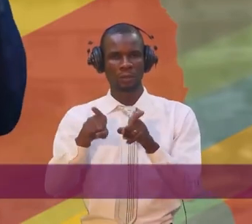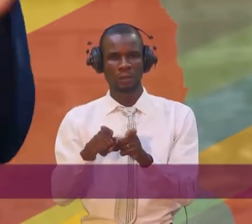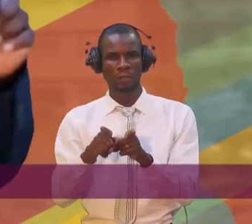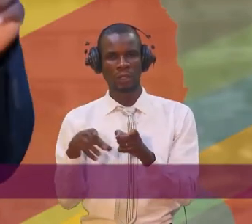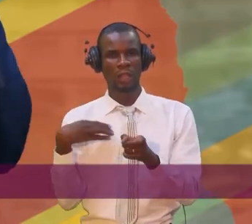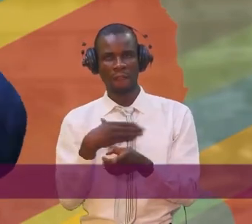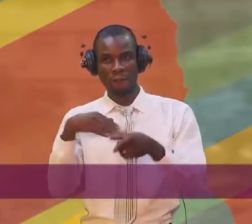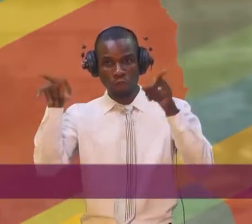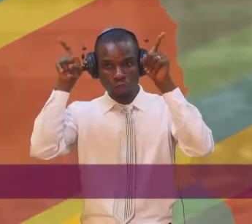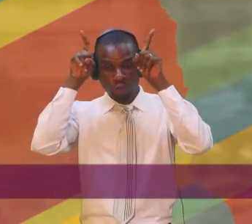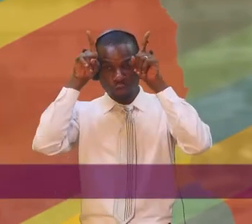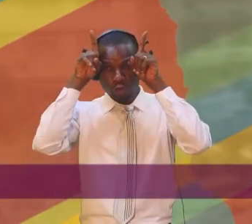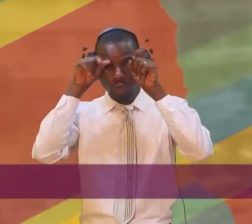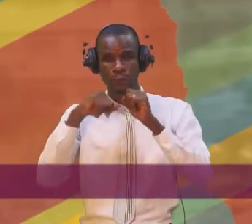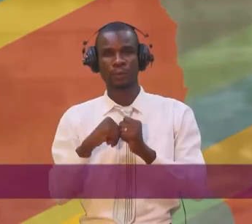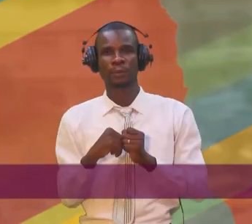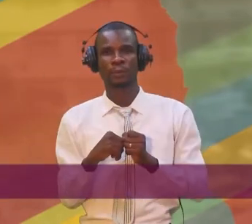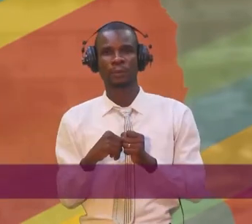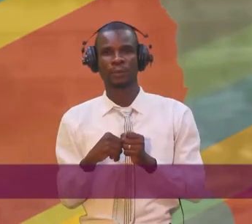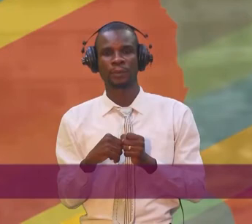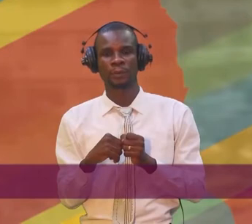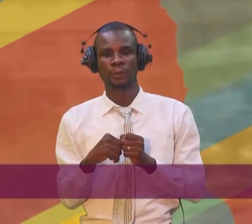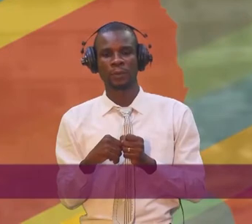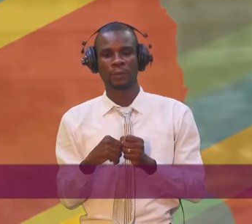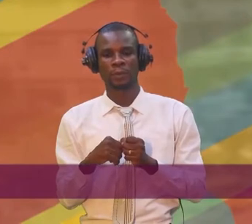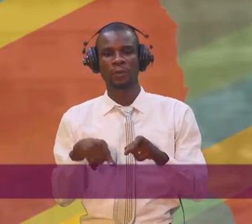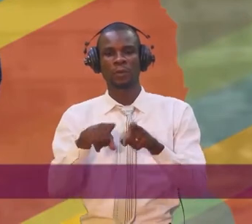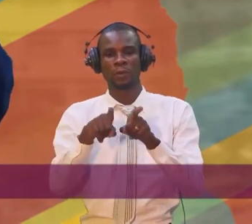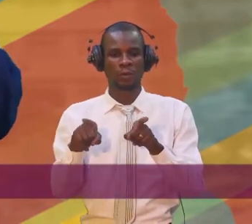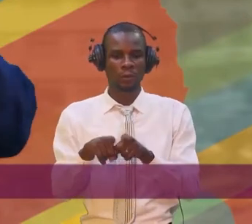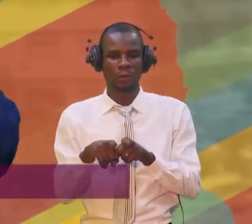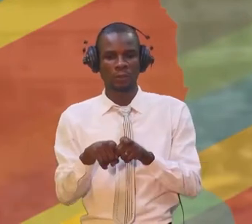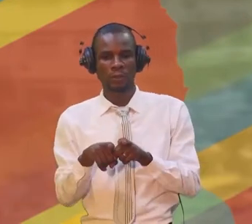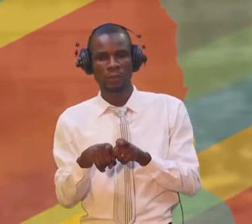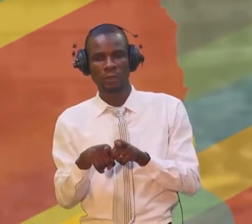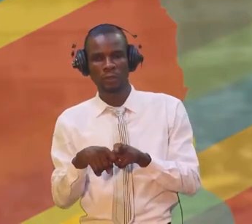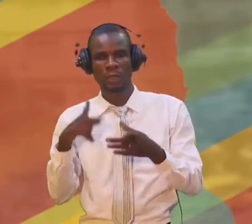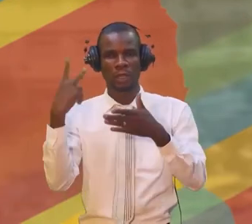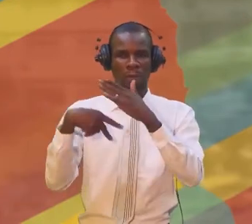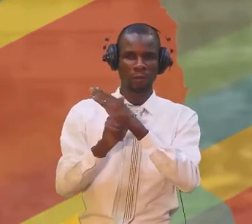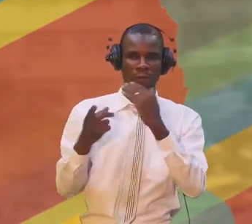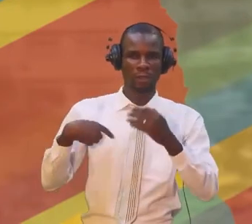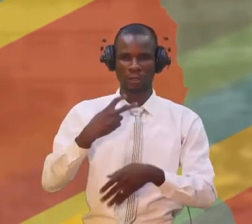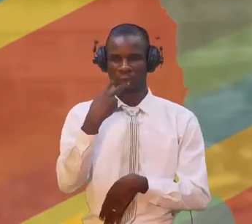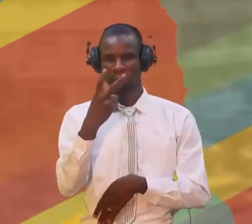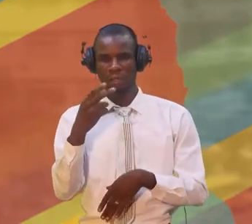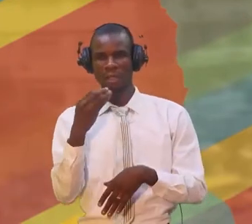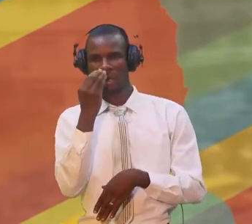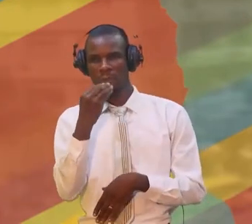katika Sauli na yule mchawi, mwanamke mchawi, na yule ambaye tulidhani